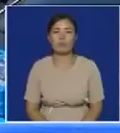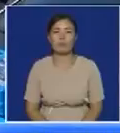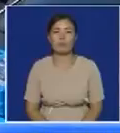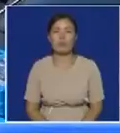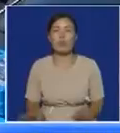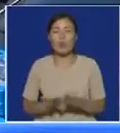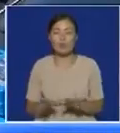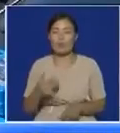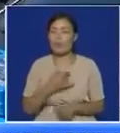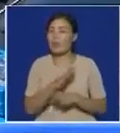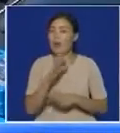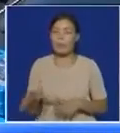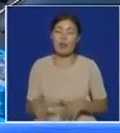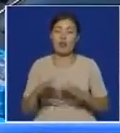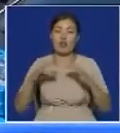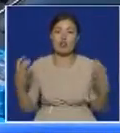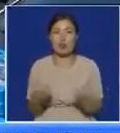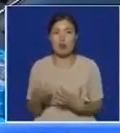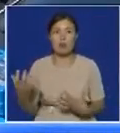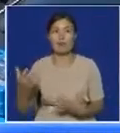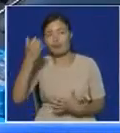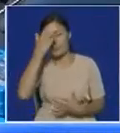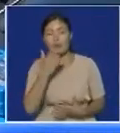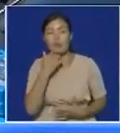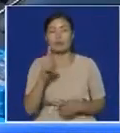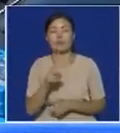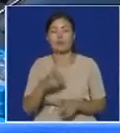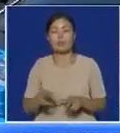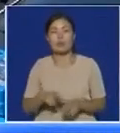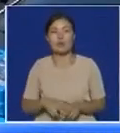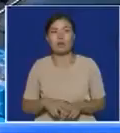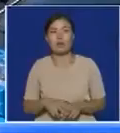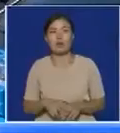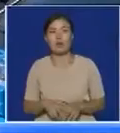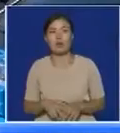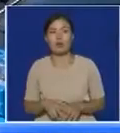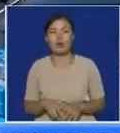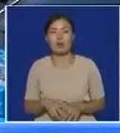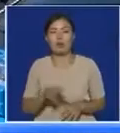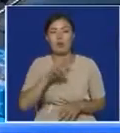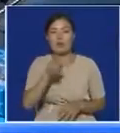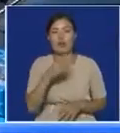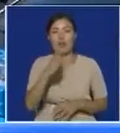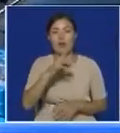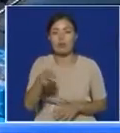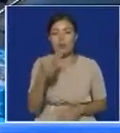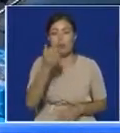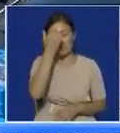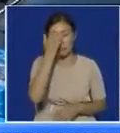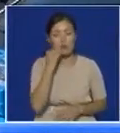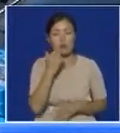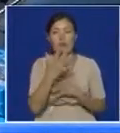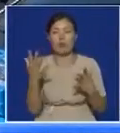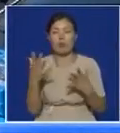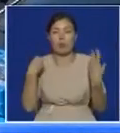жилетов. Но благодаря министру МВД нам выдал